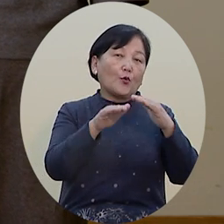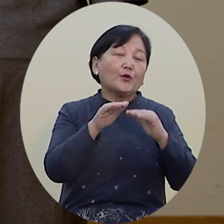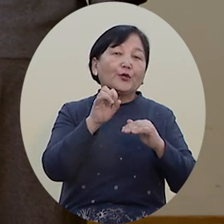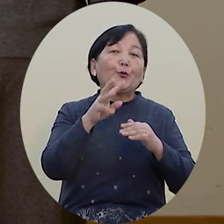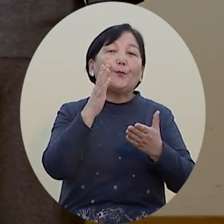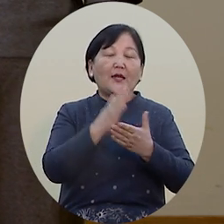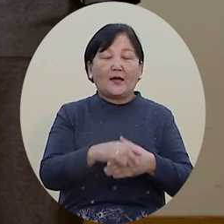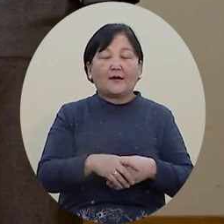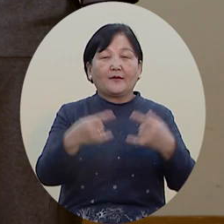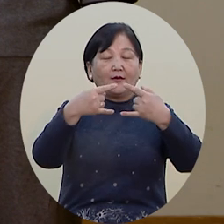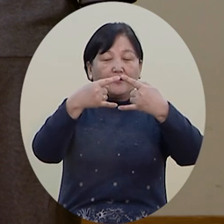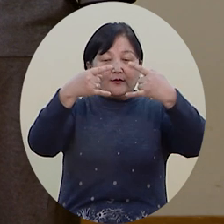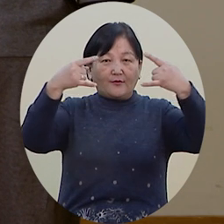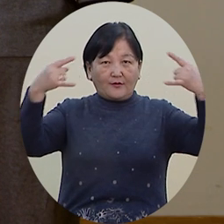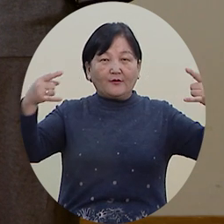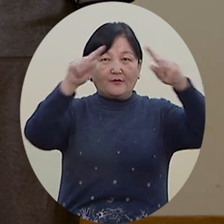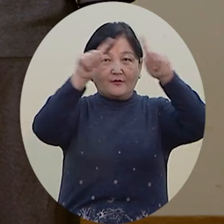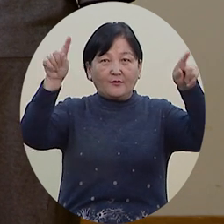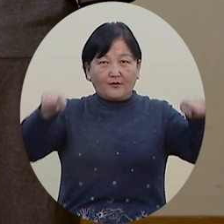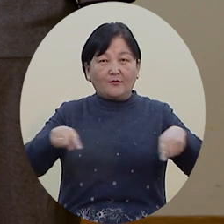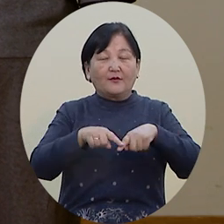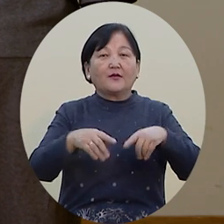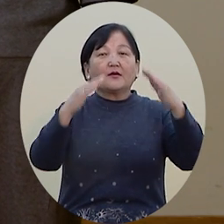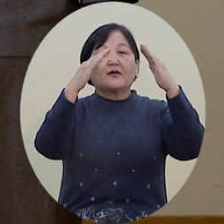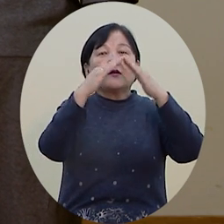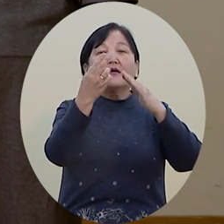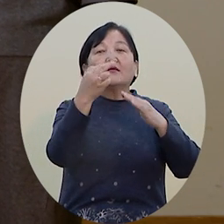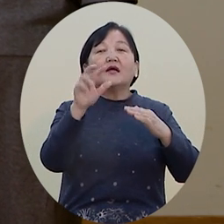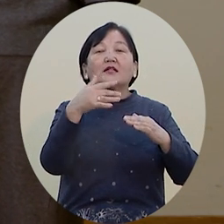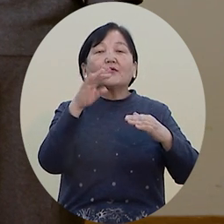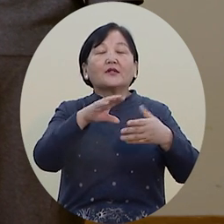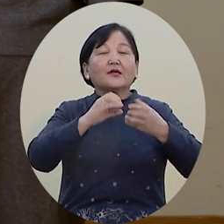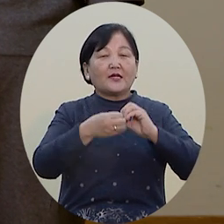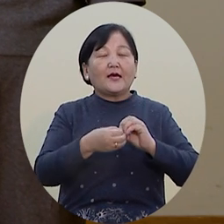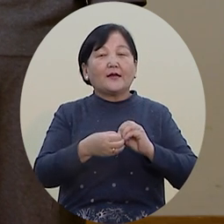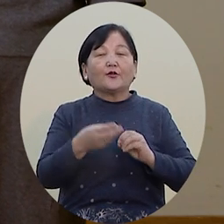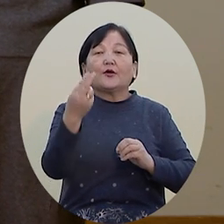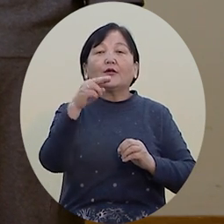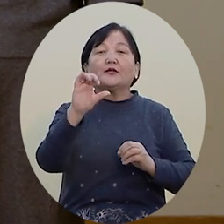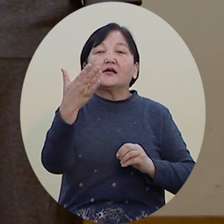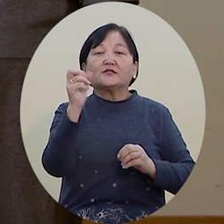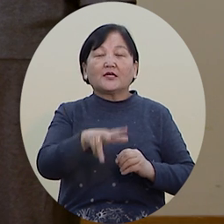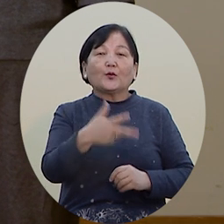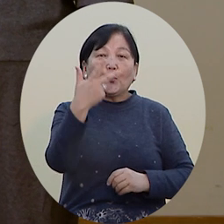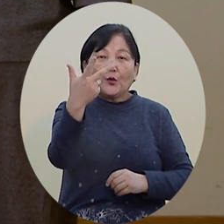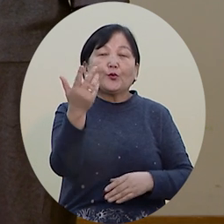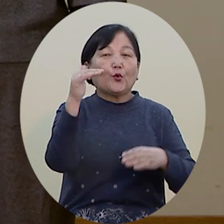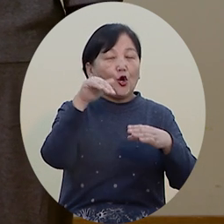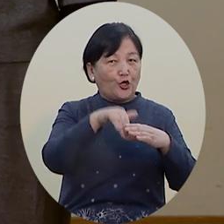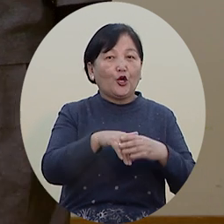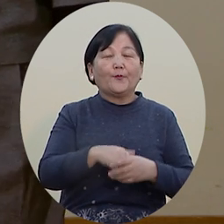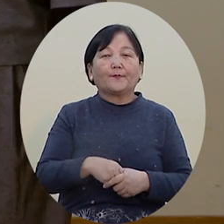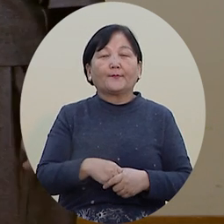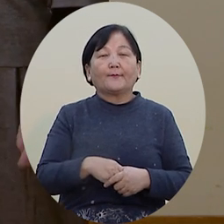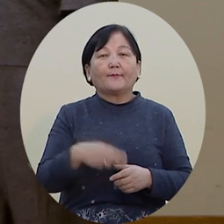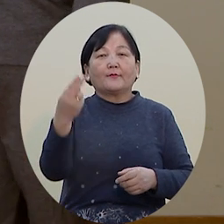хэрэгтэй байгаа. За үүнийг бол багш нь гэрийн даалгаварт үлдээх гэж байгаамаа. За ингээд цөмөрөө дасгал 3 руу оръё. За дасгал 3